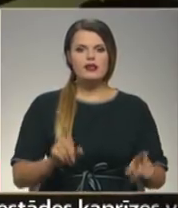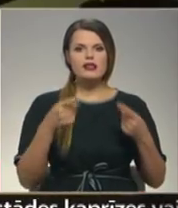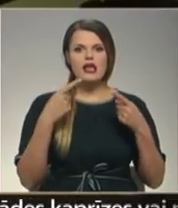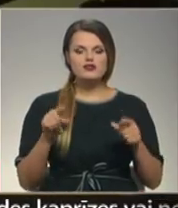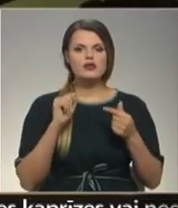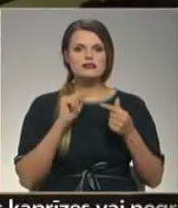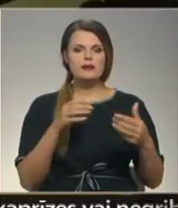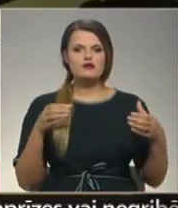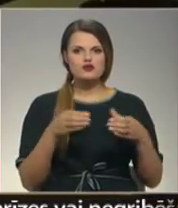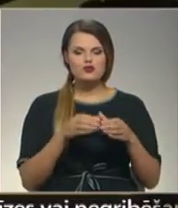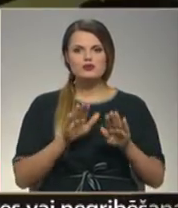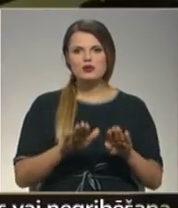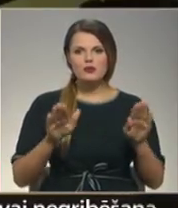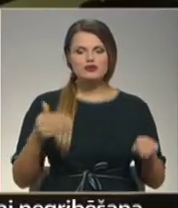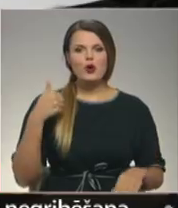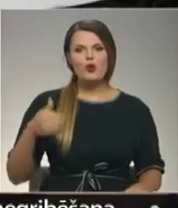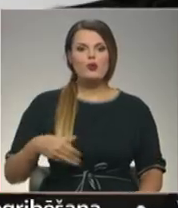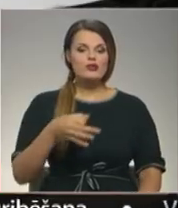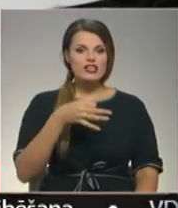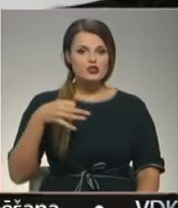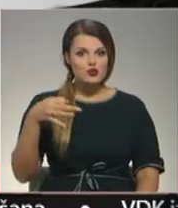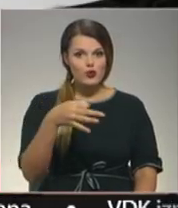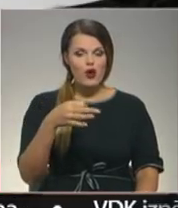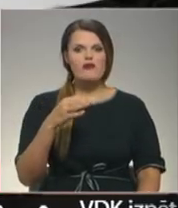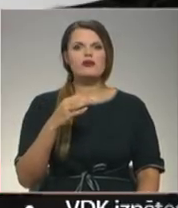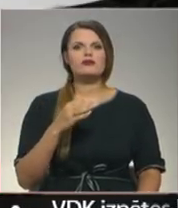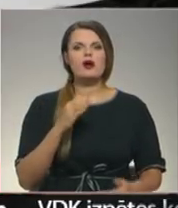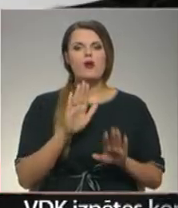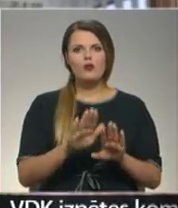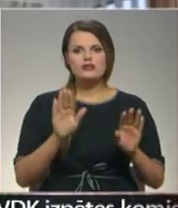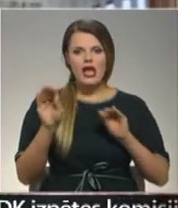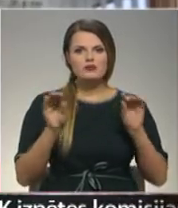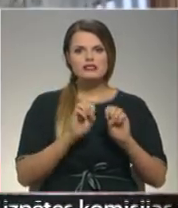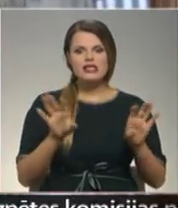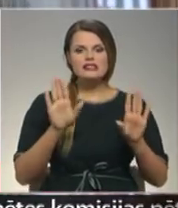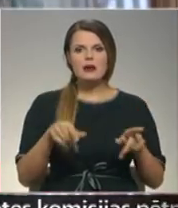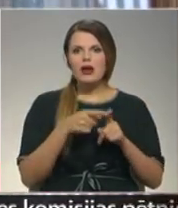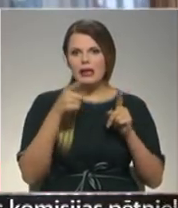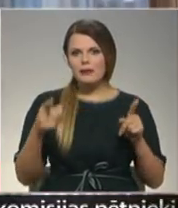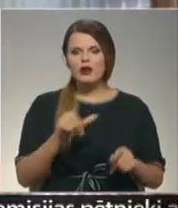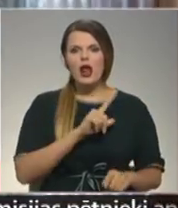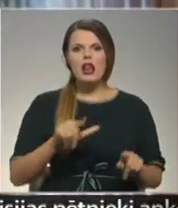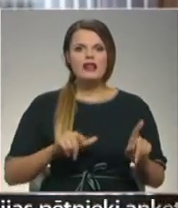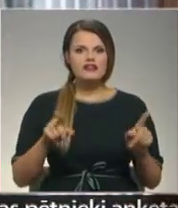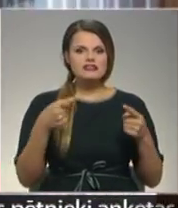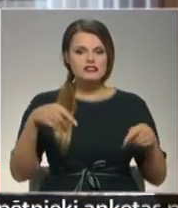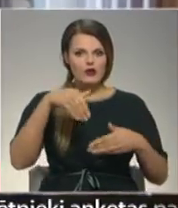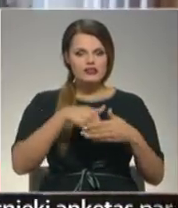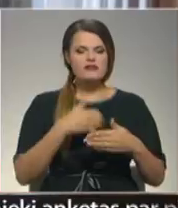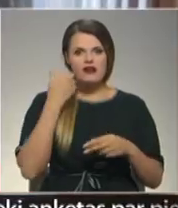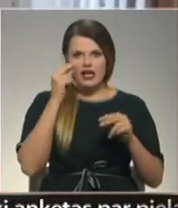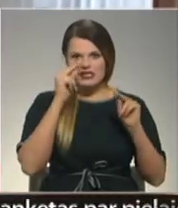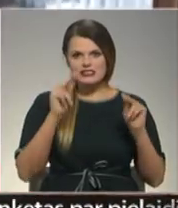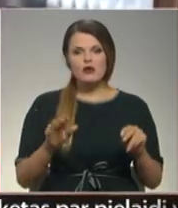Nacionālās pretošanās kustības muzejā Kuldīgas novada Rendas pagastā esošā muzeja ekspozīcija stāsta par periodu Latvijas tautas vēsturē, kad bija zaudēta